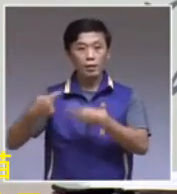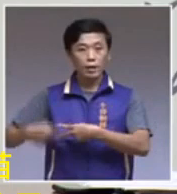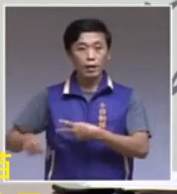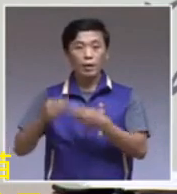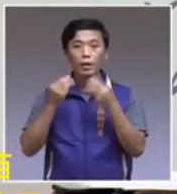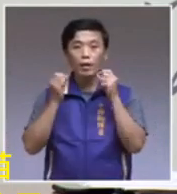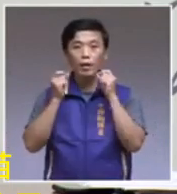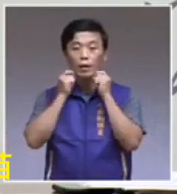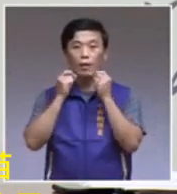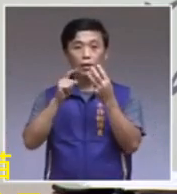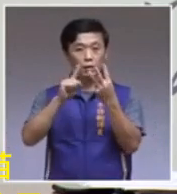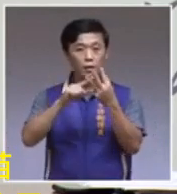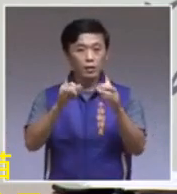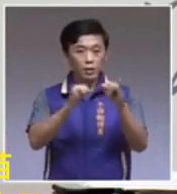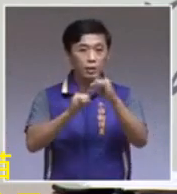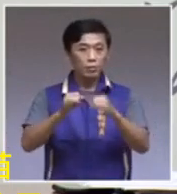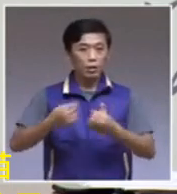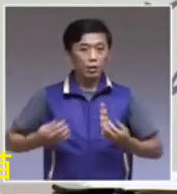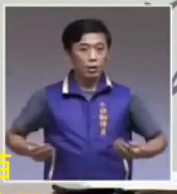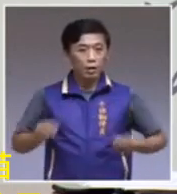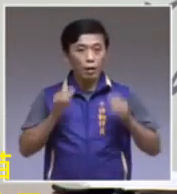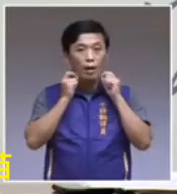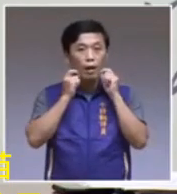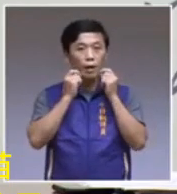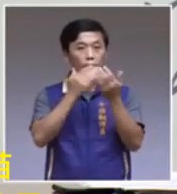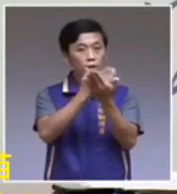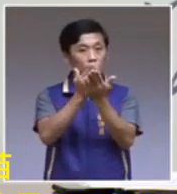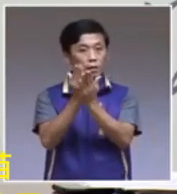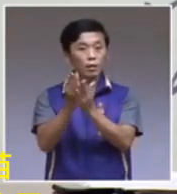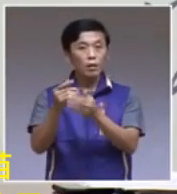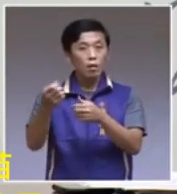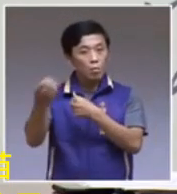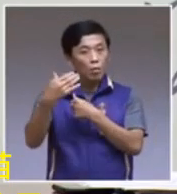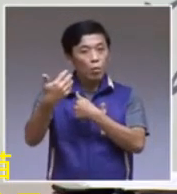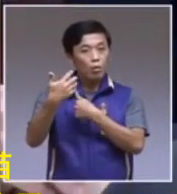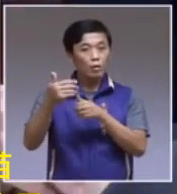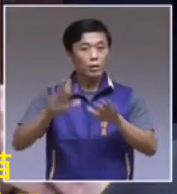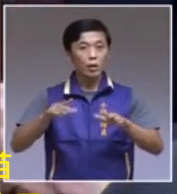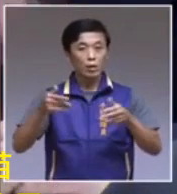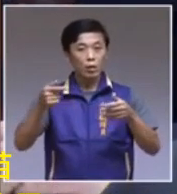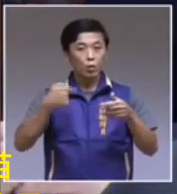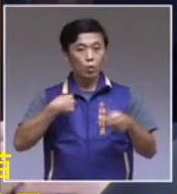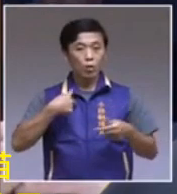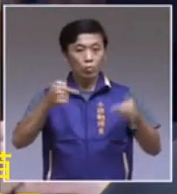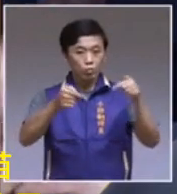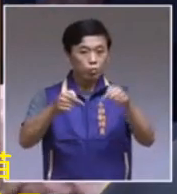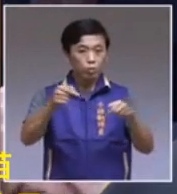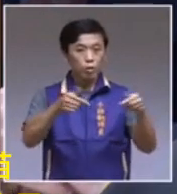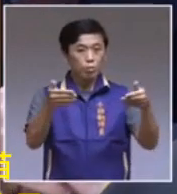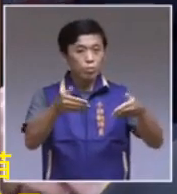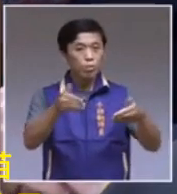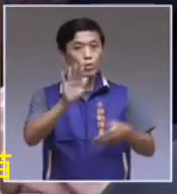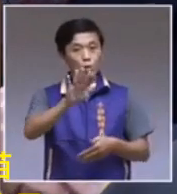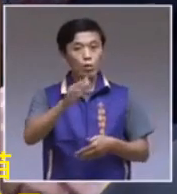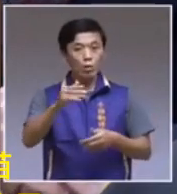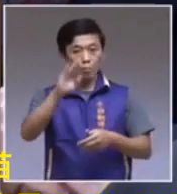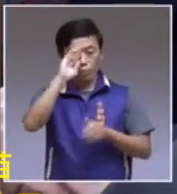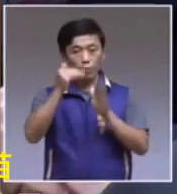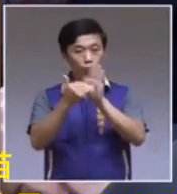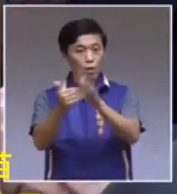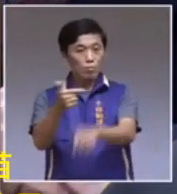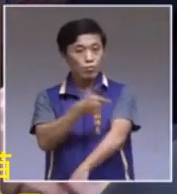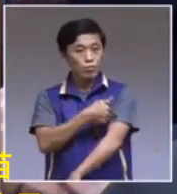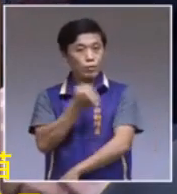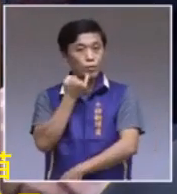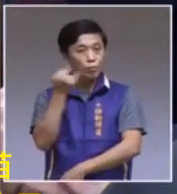些，那他会问说，哎，我目前在做化学治疗，那你我该当注疫苗了，我能